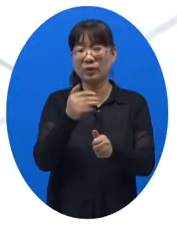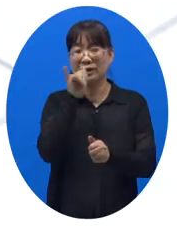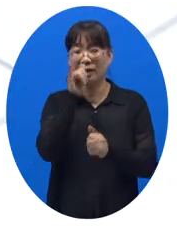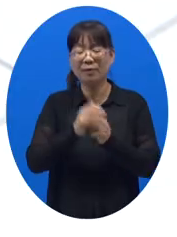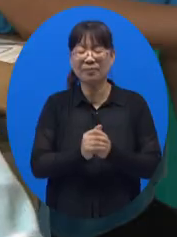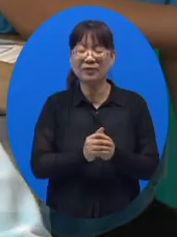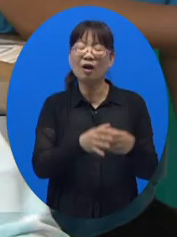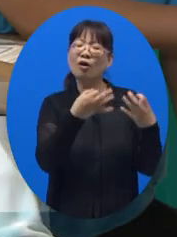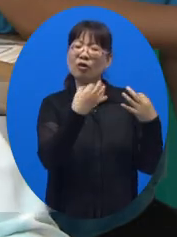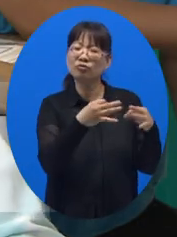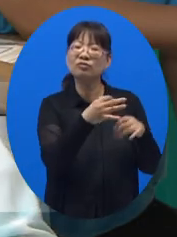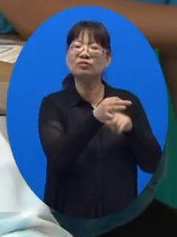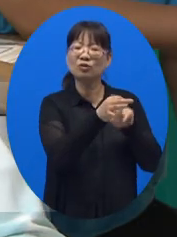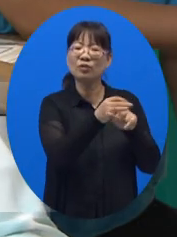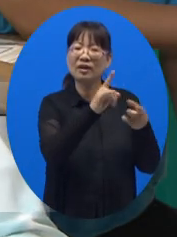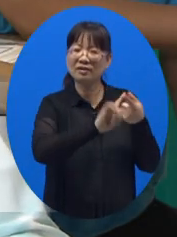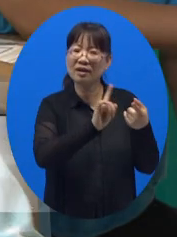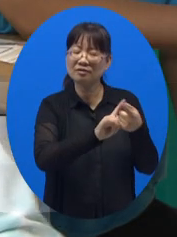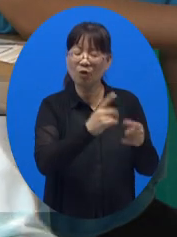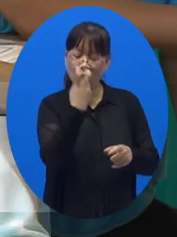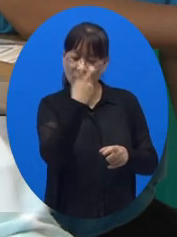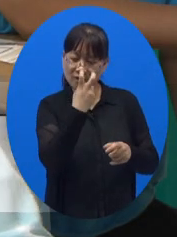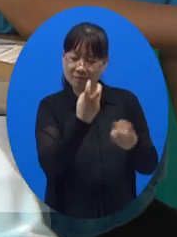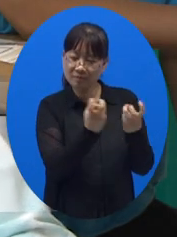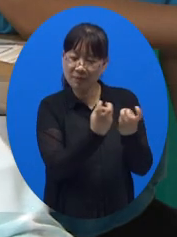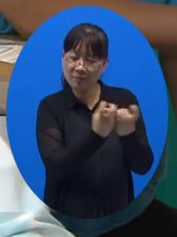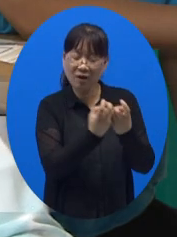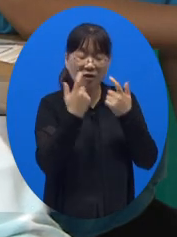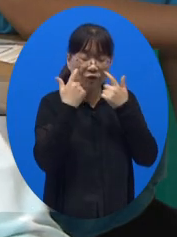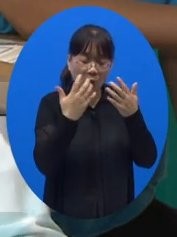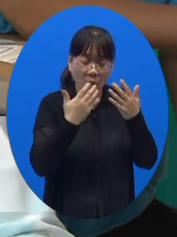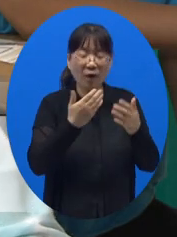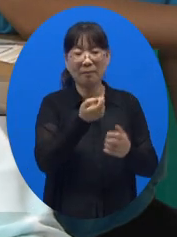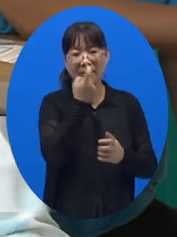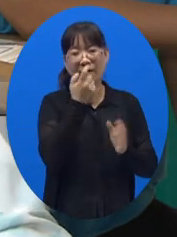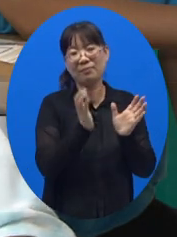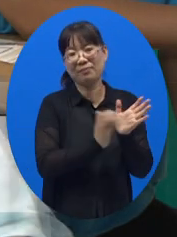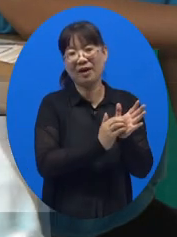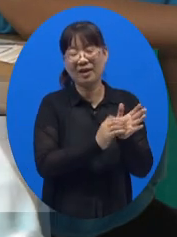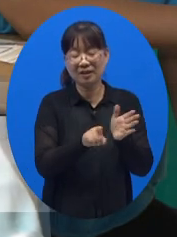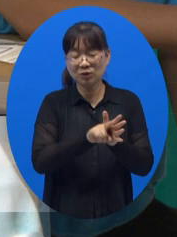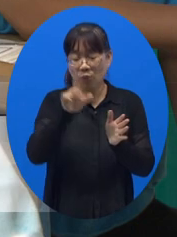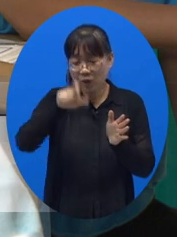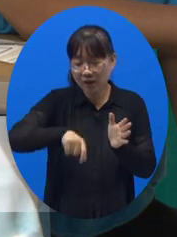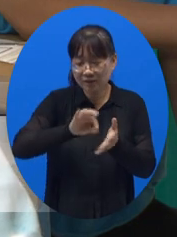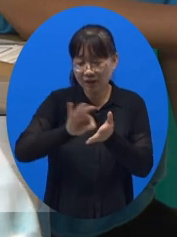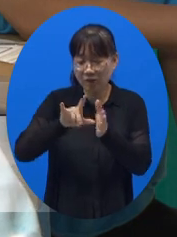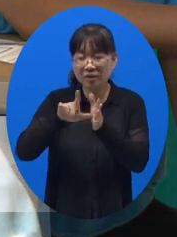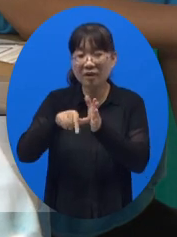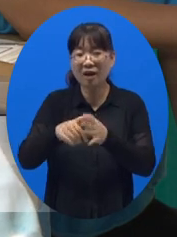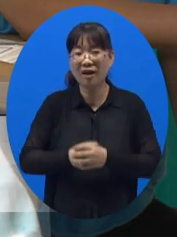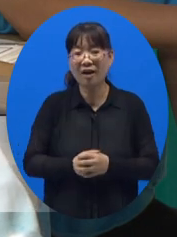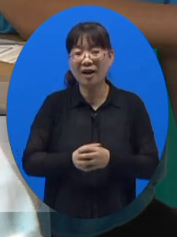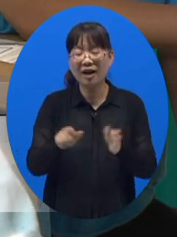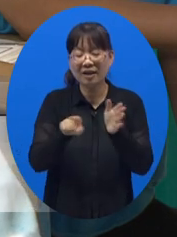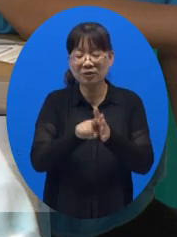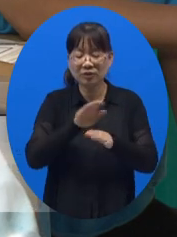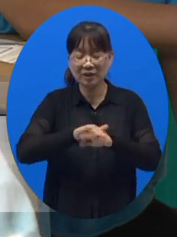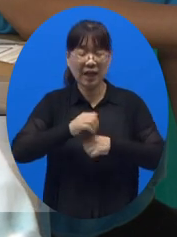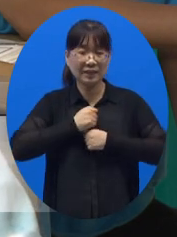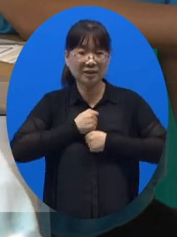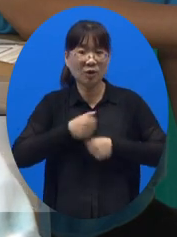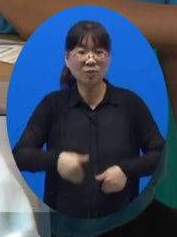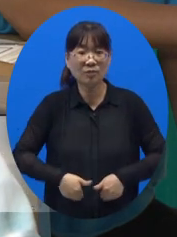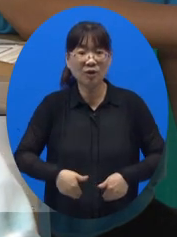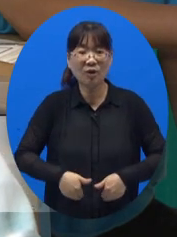교육입니다. 금융에 대해서 돈을 어떻게 관리하는지 정확히 알았어요. 신용카드를 사용할 때도